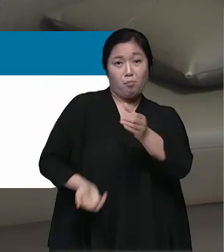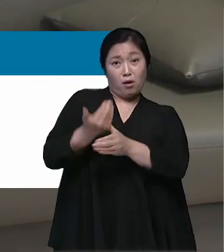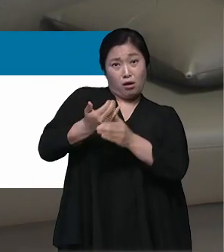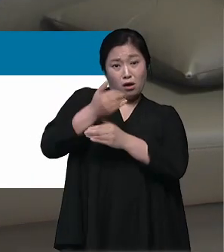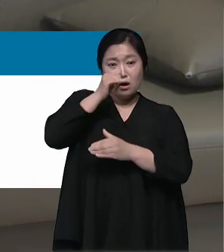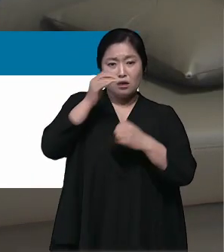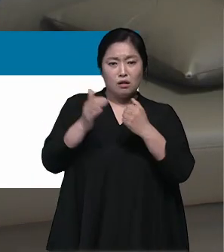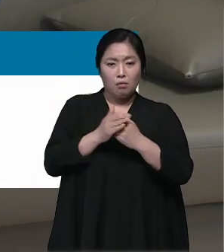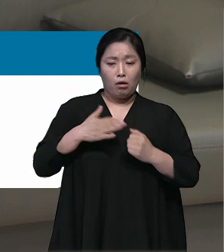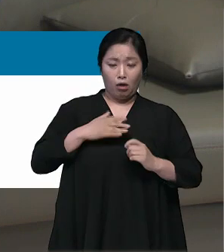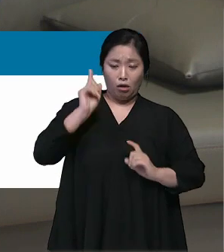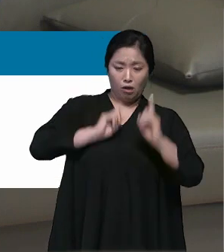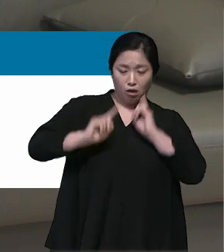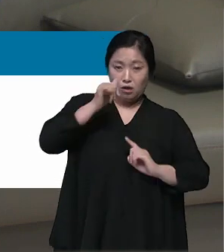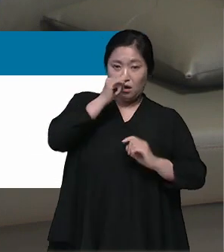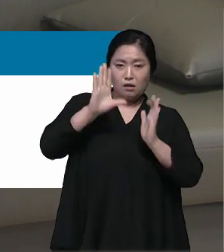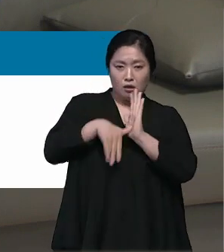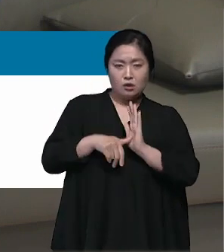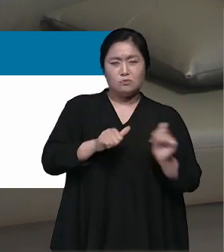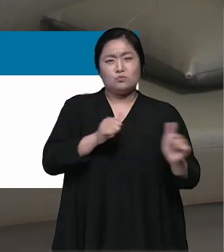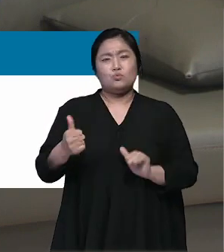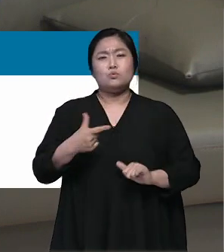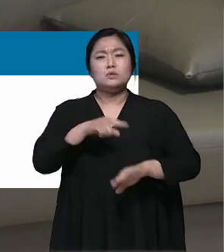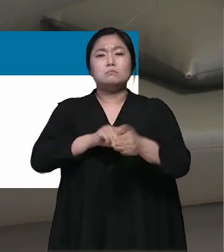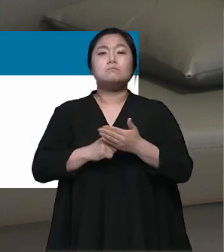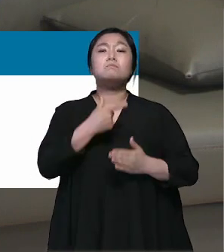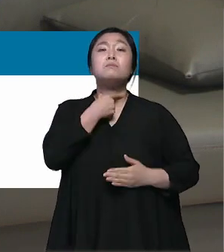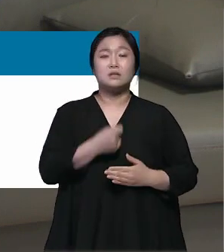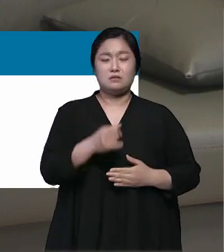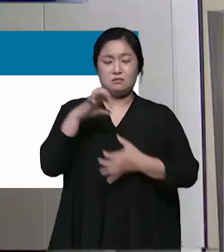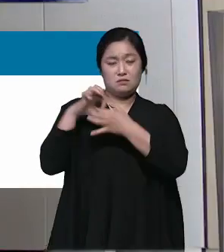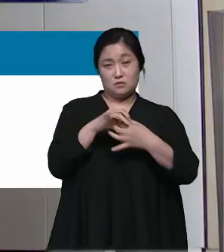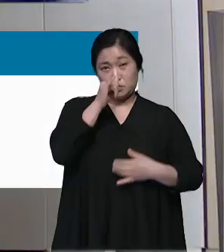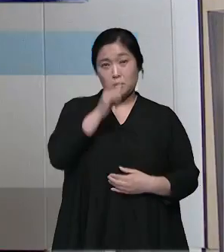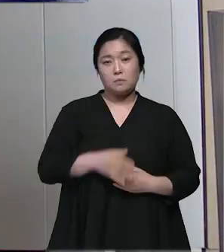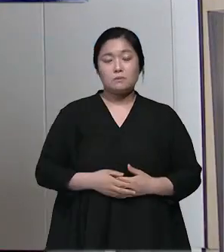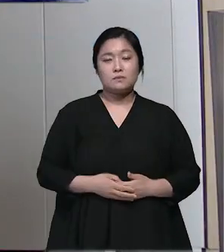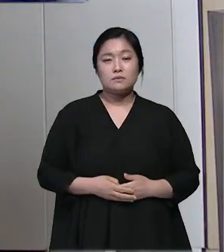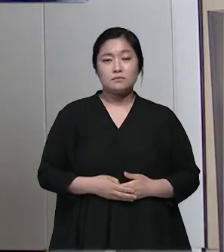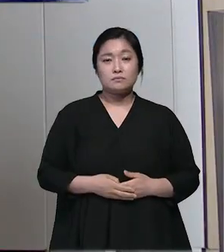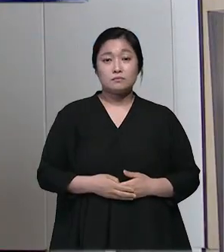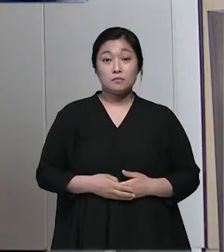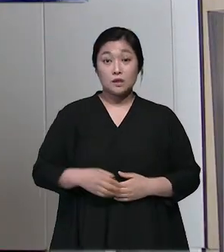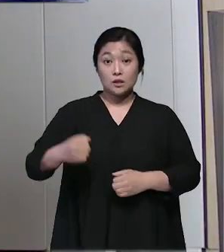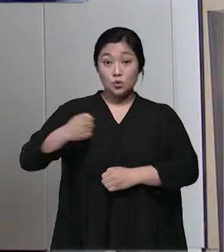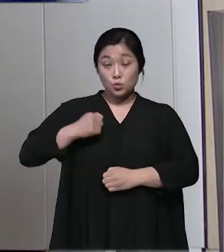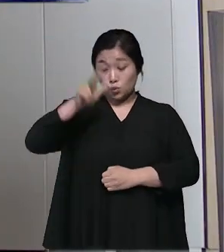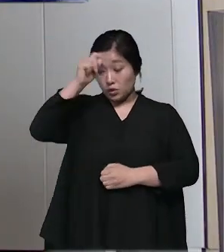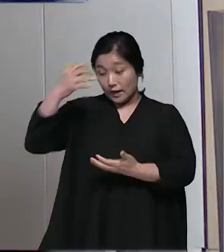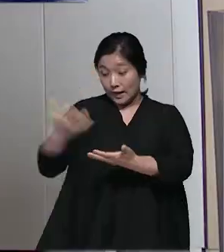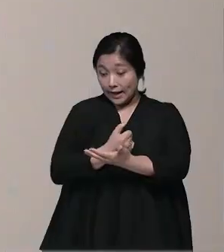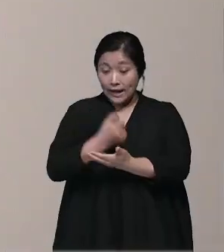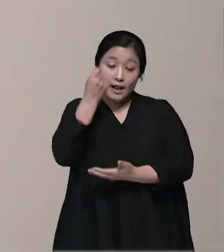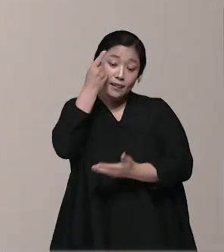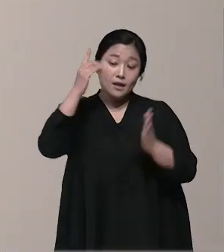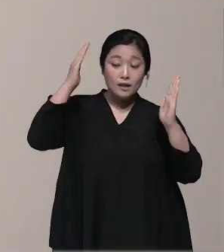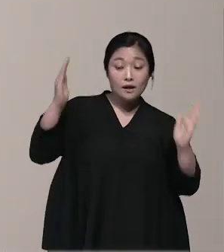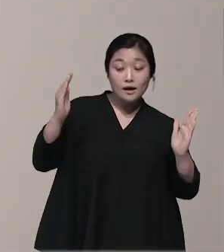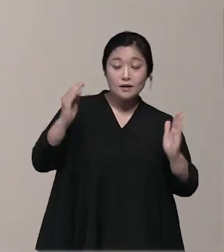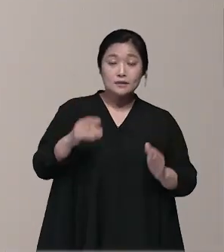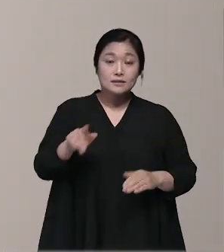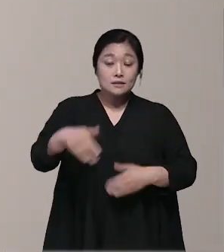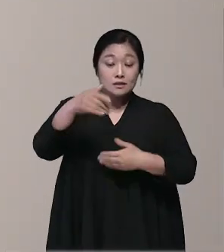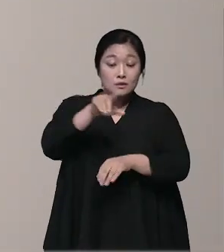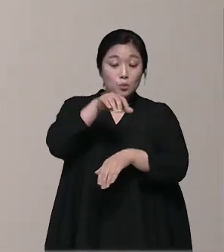일이라 그걸 당하면서 사실 진짜 죽고 싶은 마음이 너무 많이 들었고. 군 경찰이 확보한 한 달 동안의